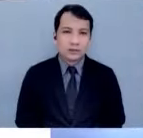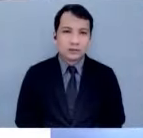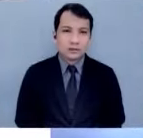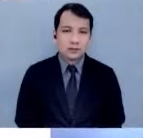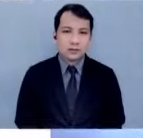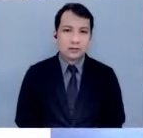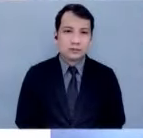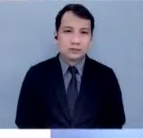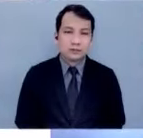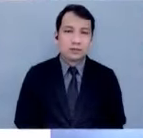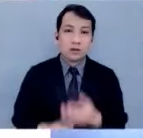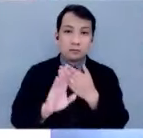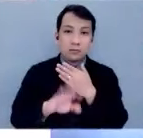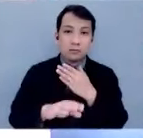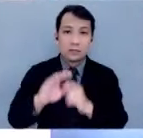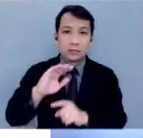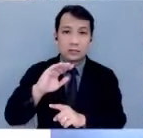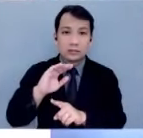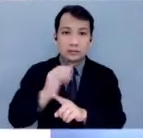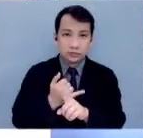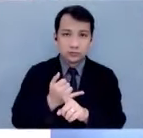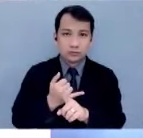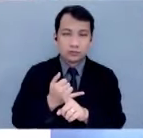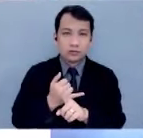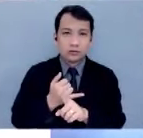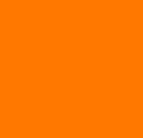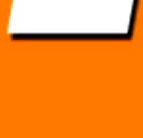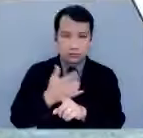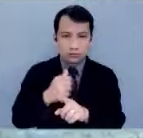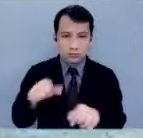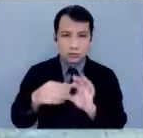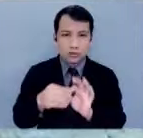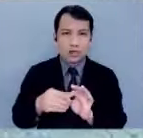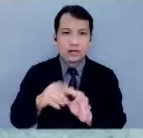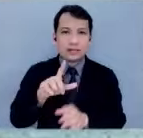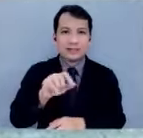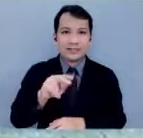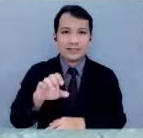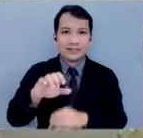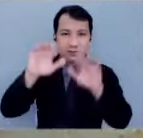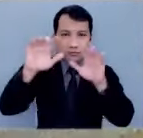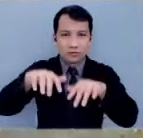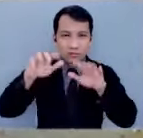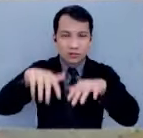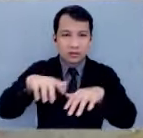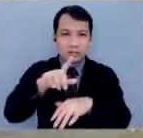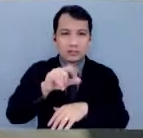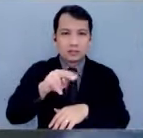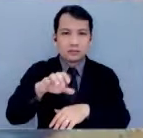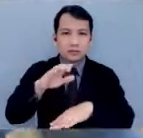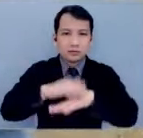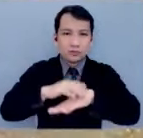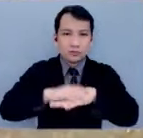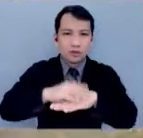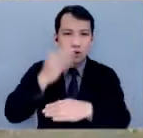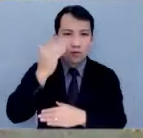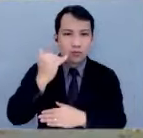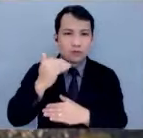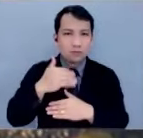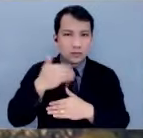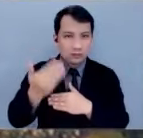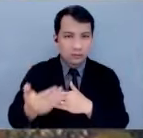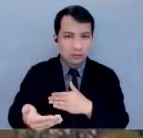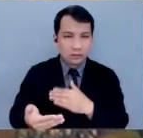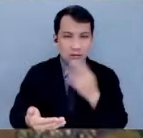Posibleng magbalik sa Hunyo ang La Nina o matinding tag-ulan. Itinaas ng pag-asa ang La Nina Watch Alert dahil unti-unti na nilang